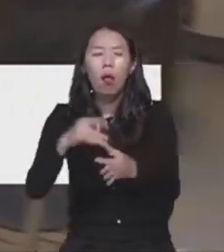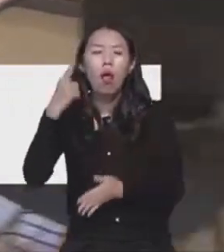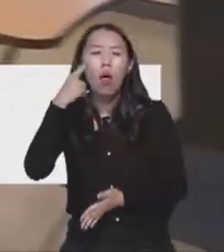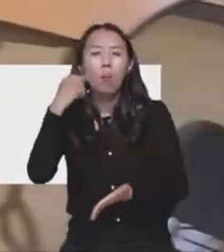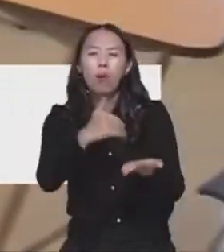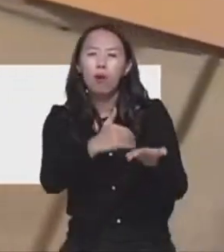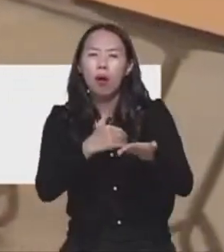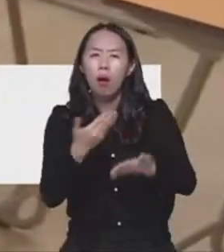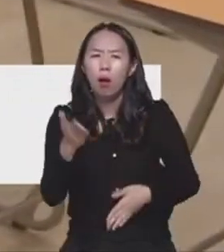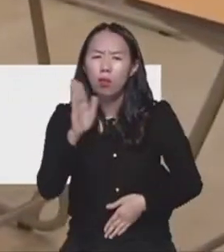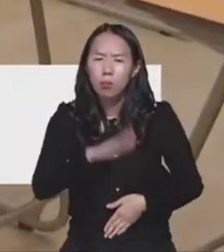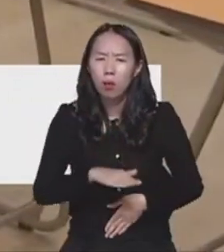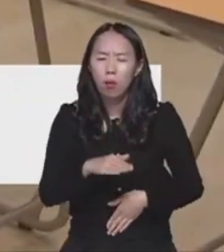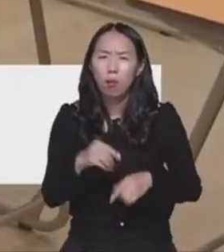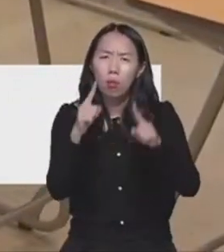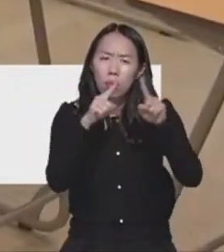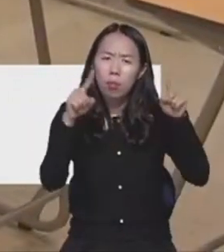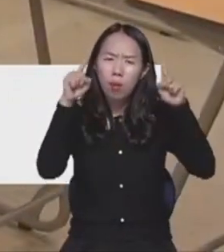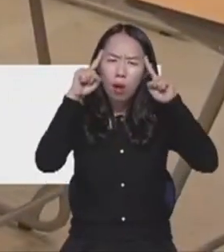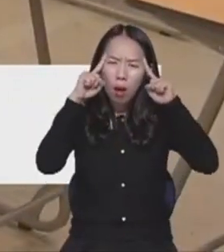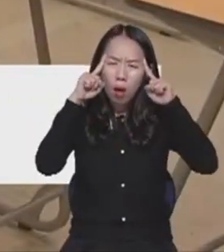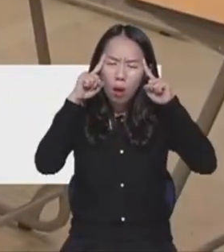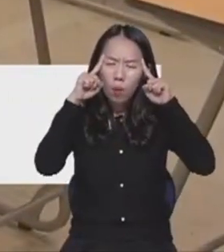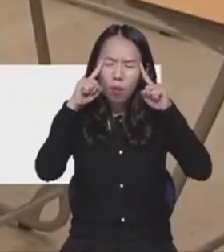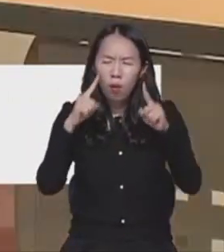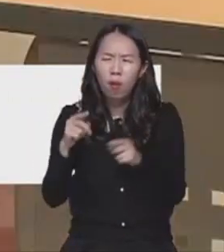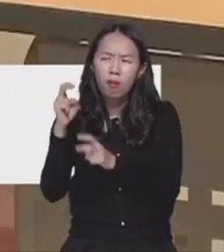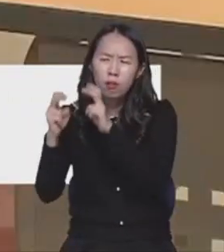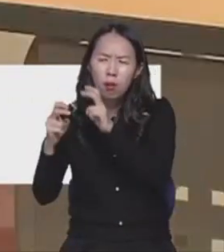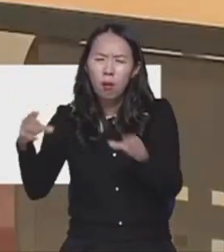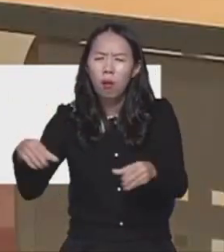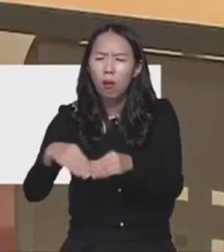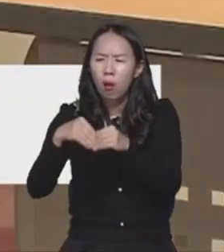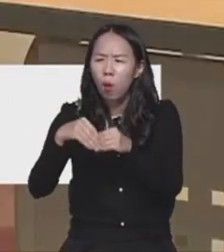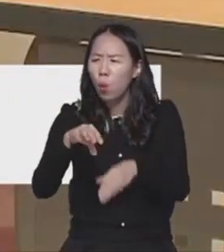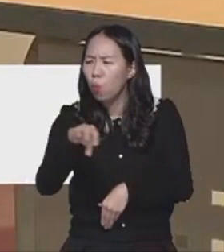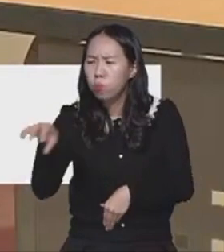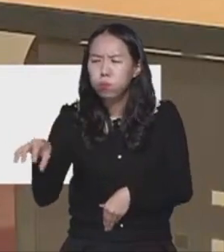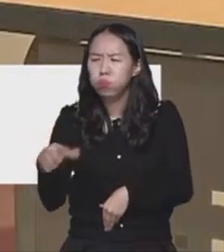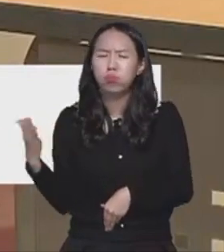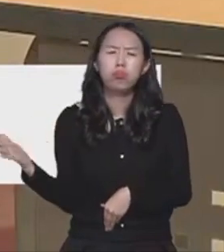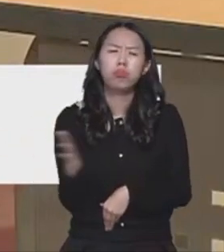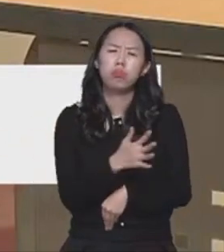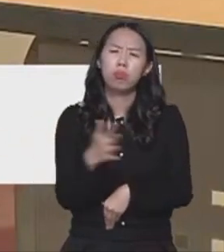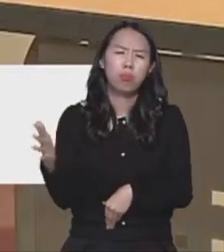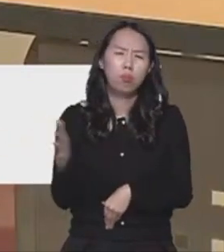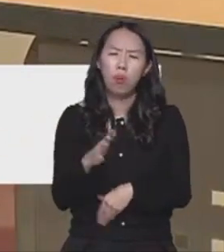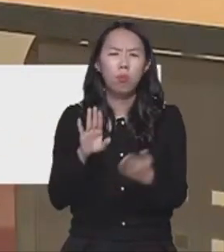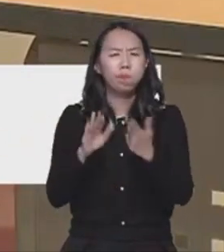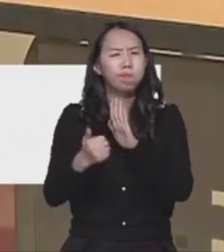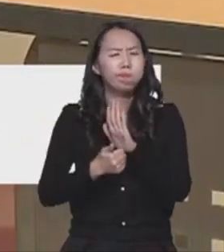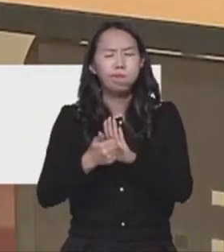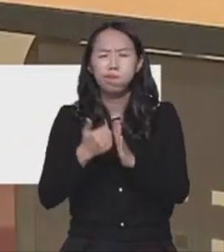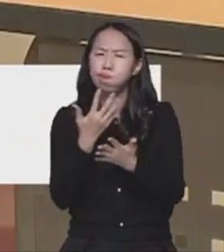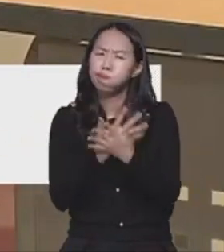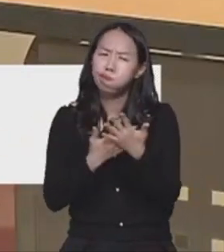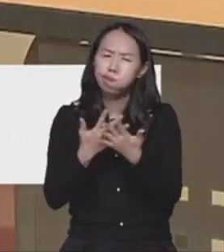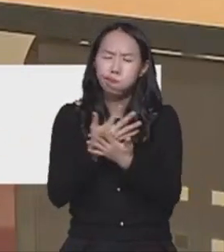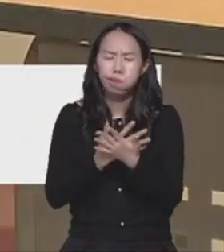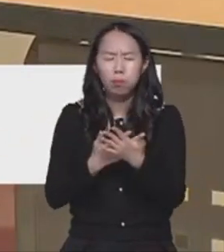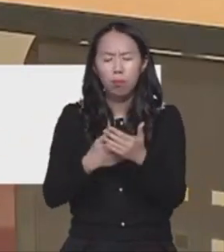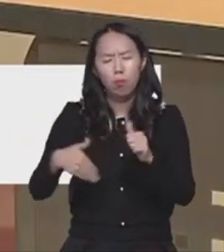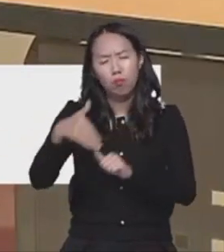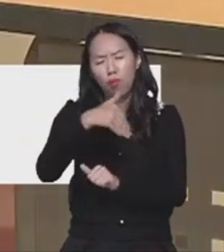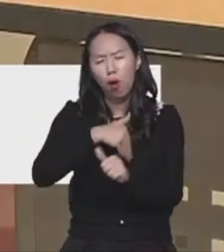하는데 대화하고 손잡아서 뭘 할 수 있는 기업이 없어요 이게 막막한 거죠 운동장 자체가